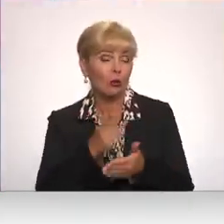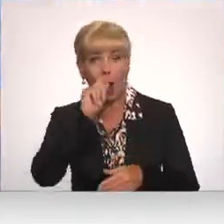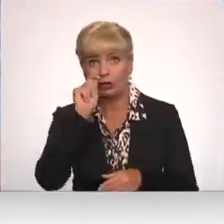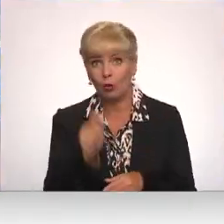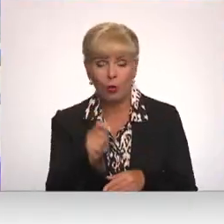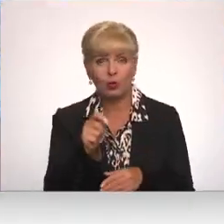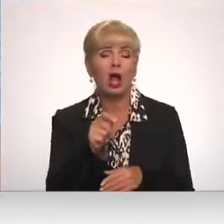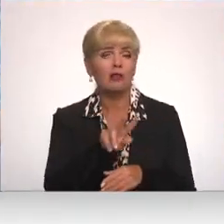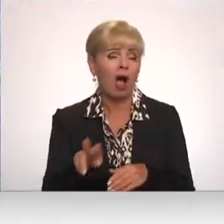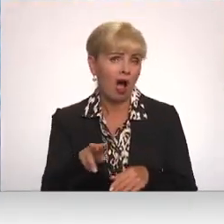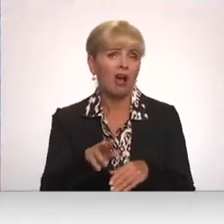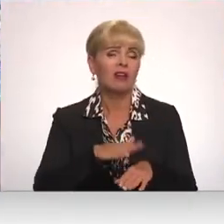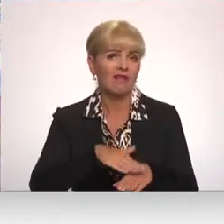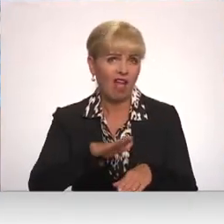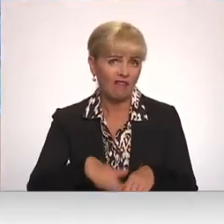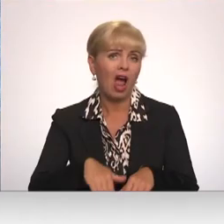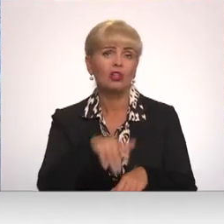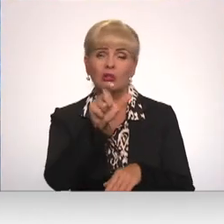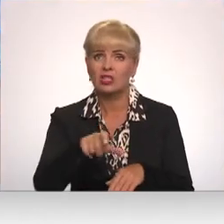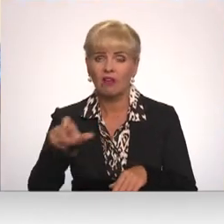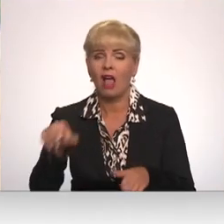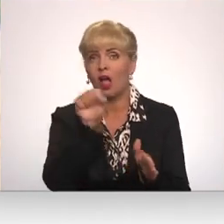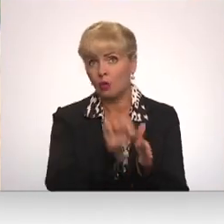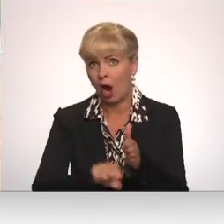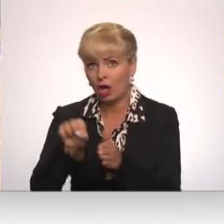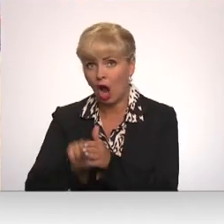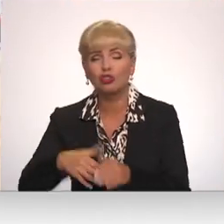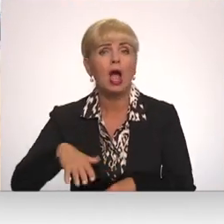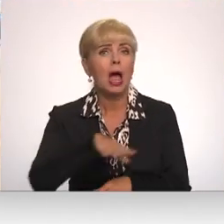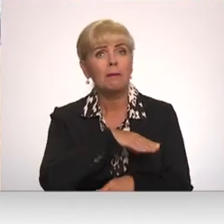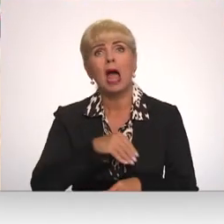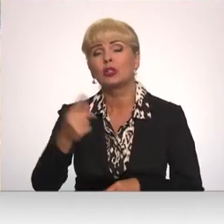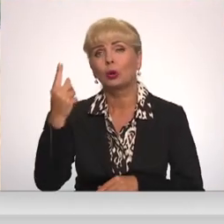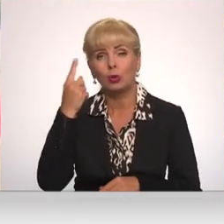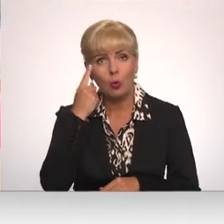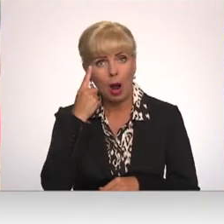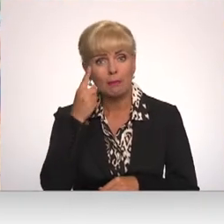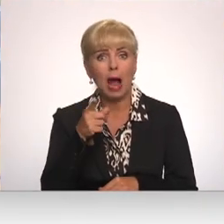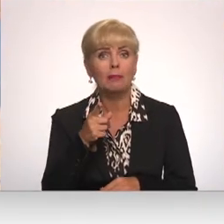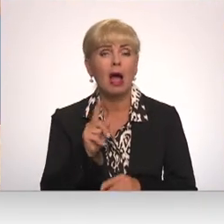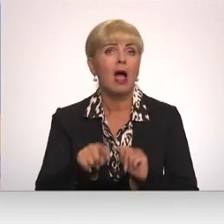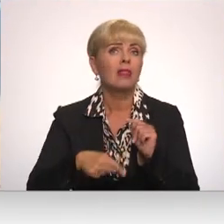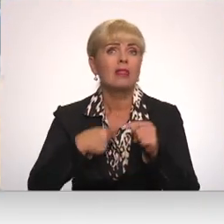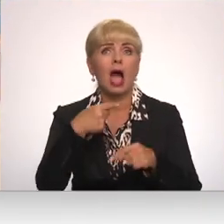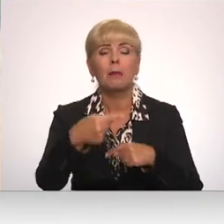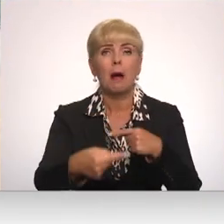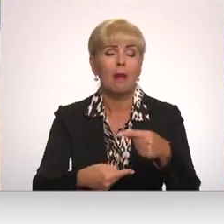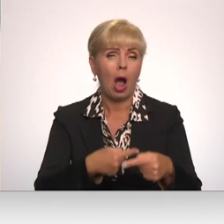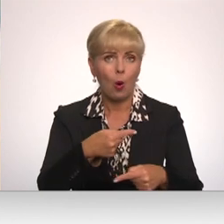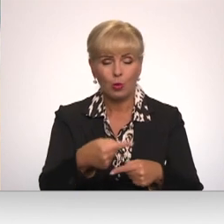un nevainīgo civiliedzīvotāju nogalināšanu. Mēs domājam, ka nākamā paudze